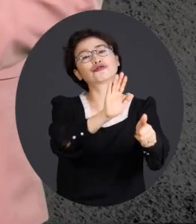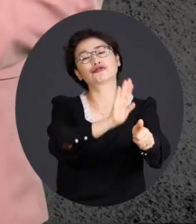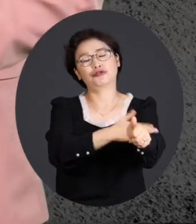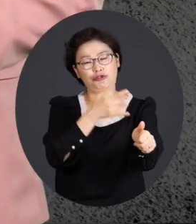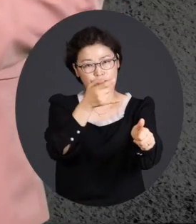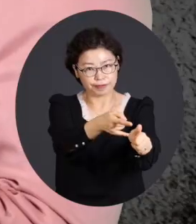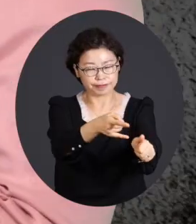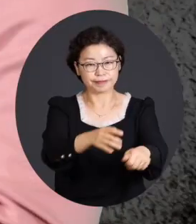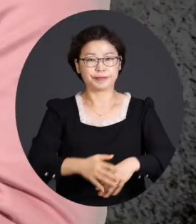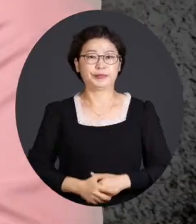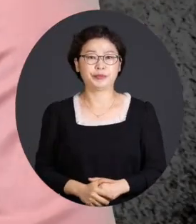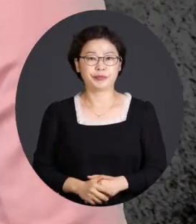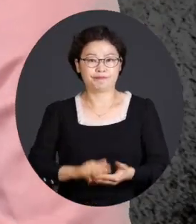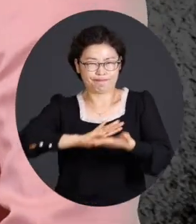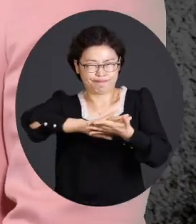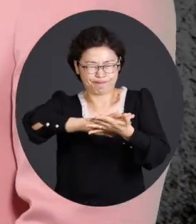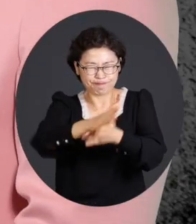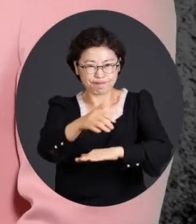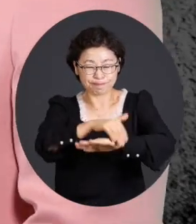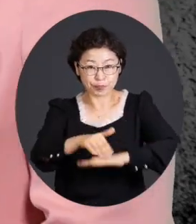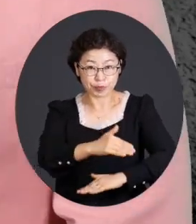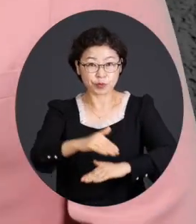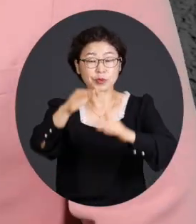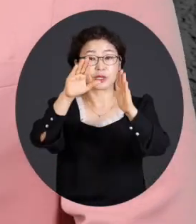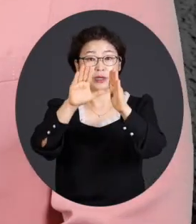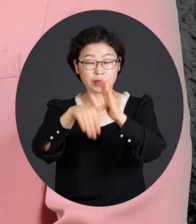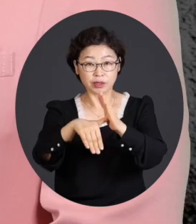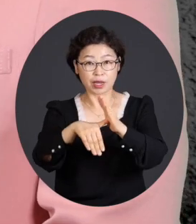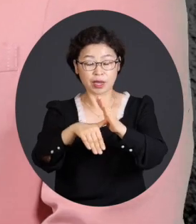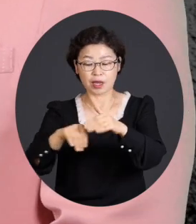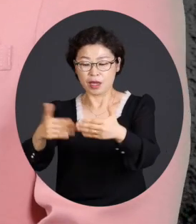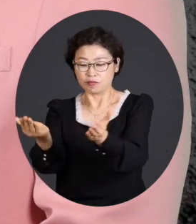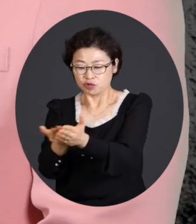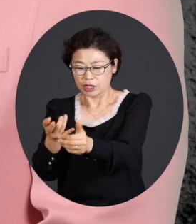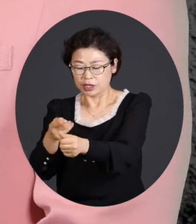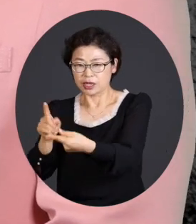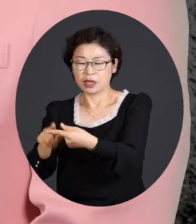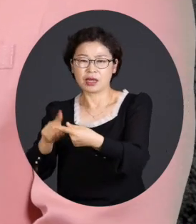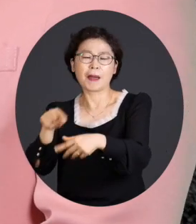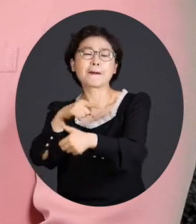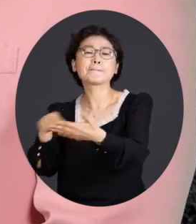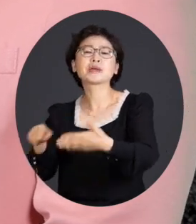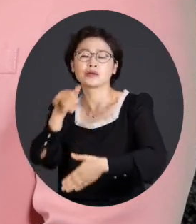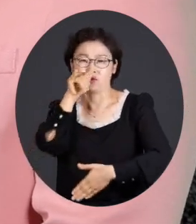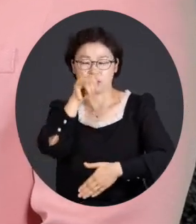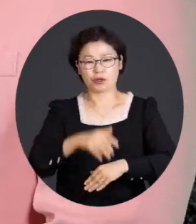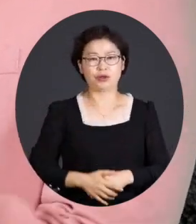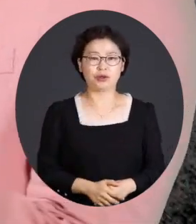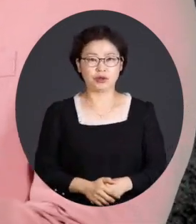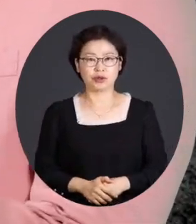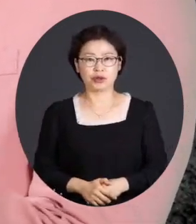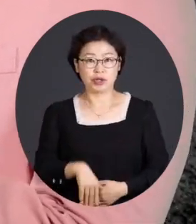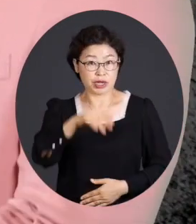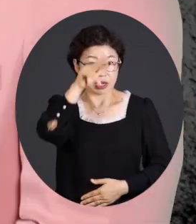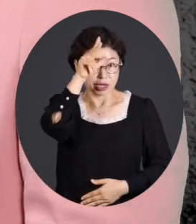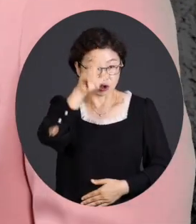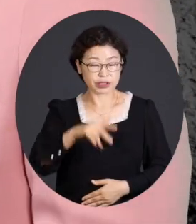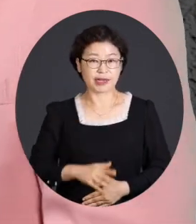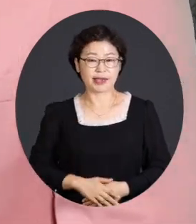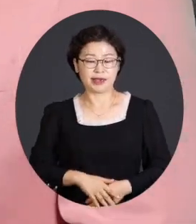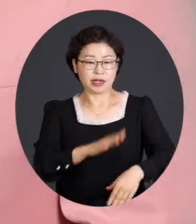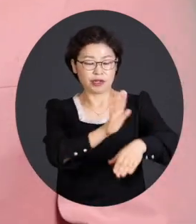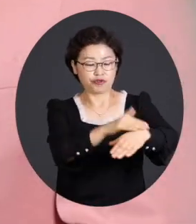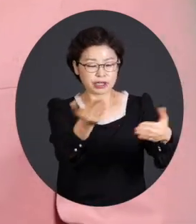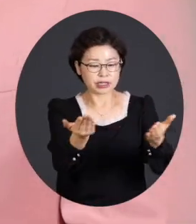물었습니다. 초토화 작전 과정에서는 무장대에 의한 피해도 있었습니다. 이 경찰과 우익